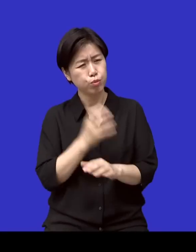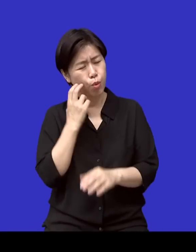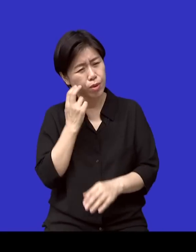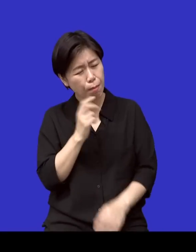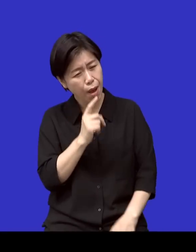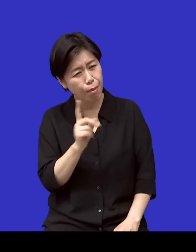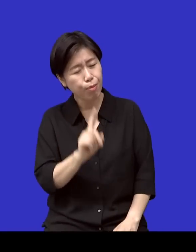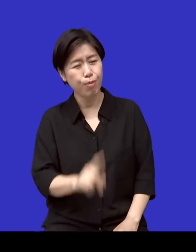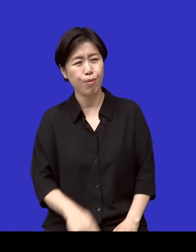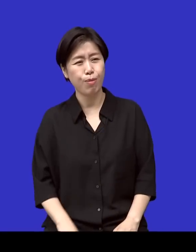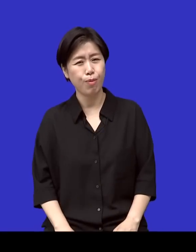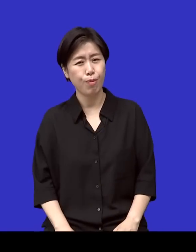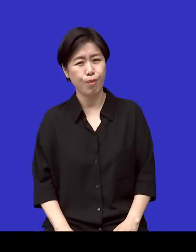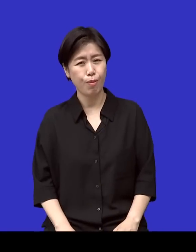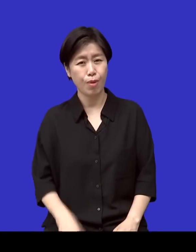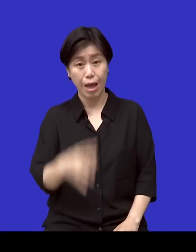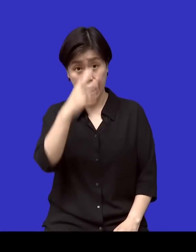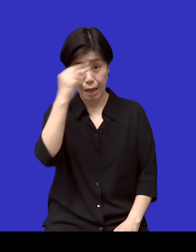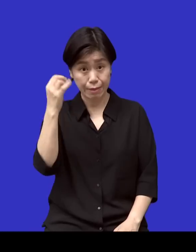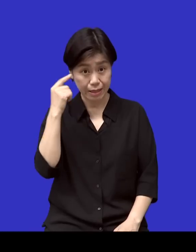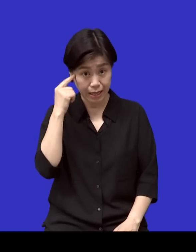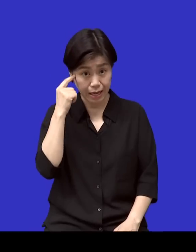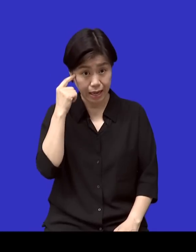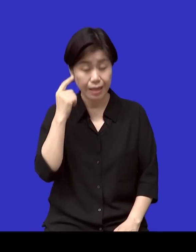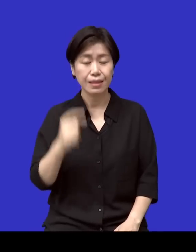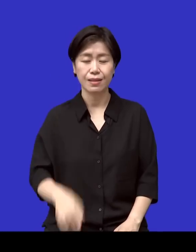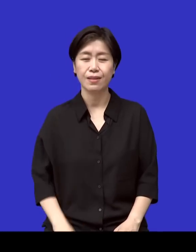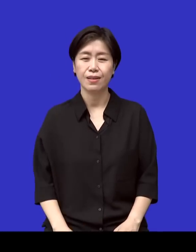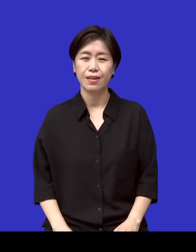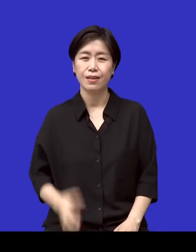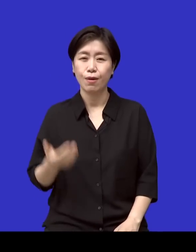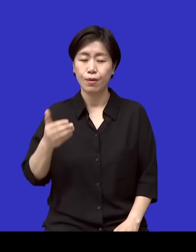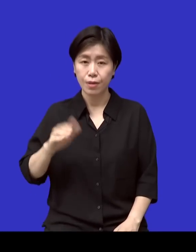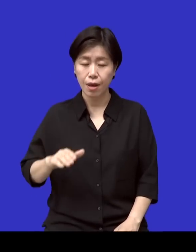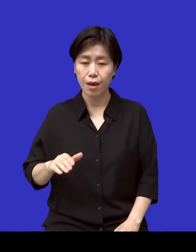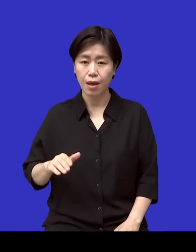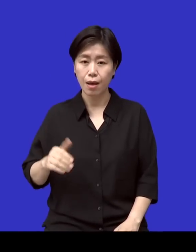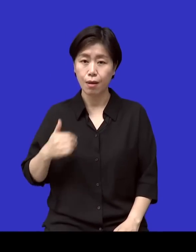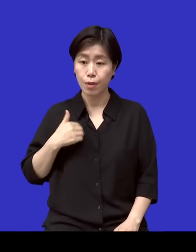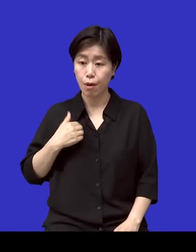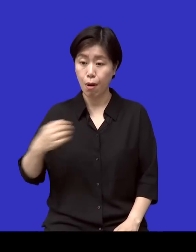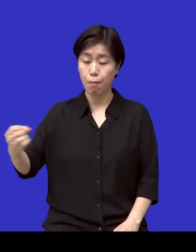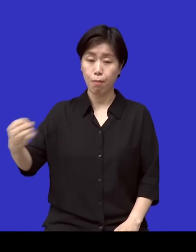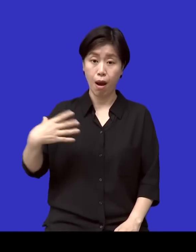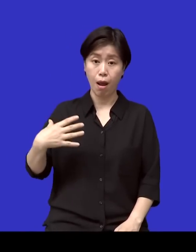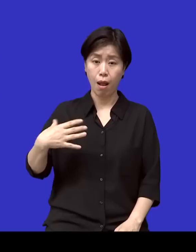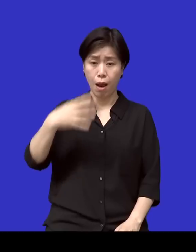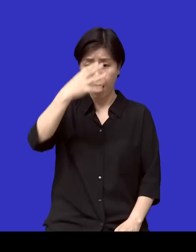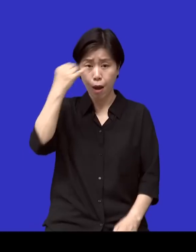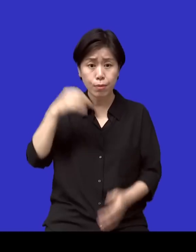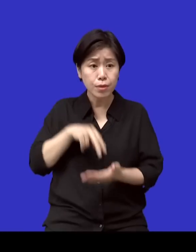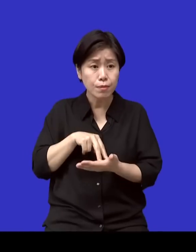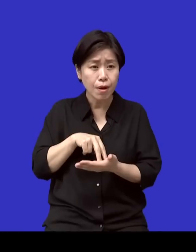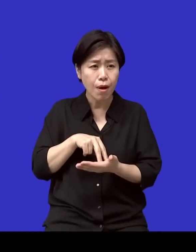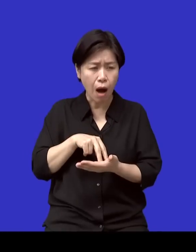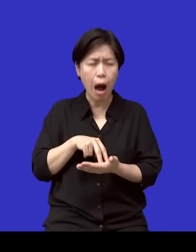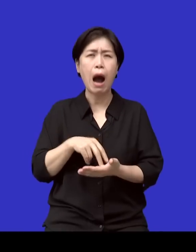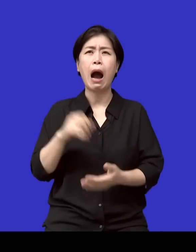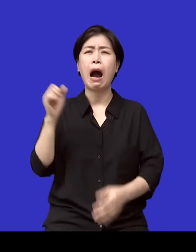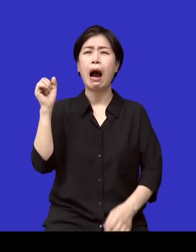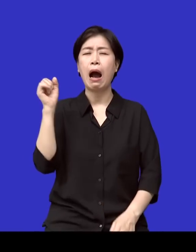생각을 하셨어요. 그지. 근데 이제 제가 전화를 드리니까 그래 이게 목사님 말씀들이 다